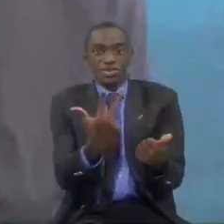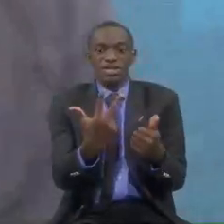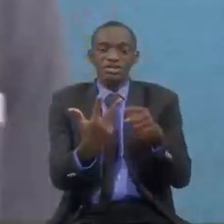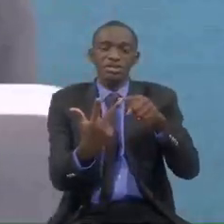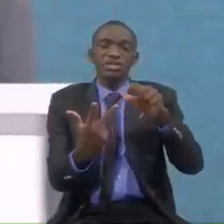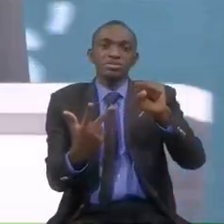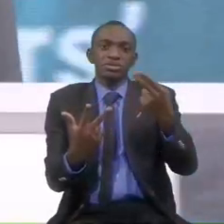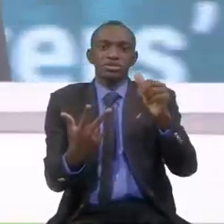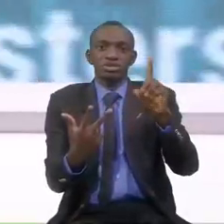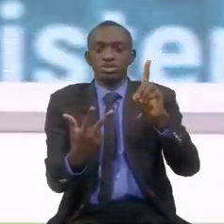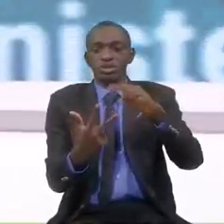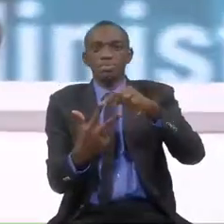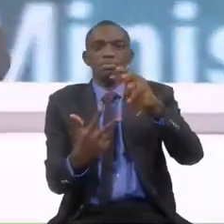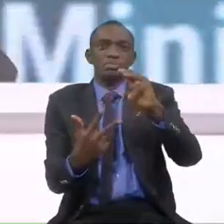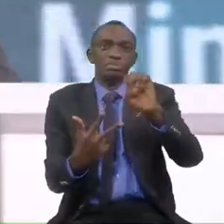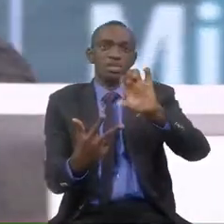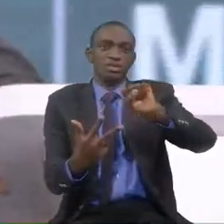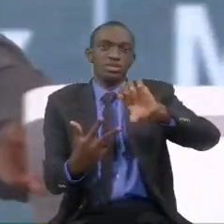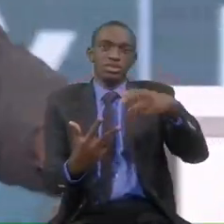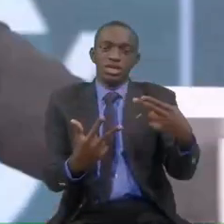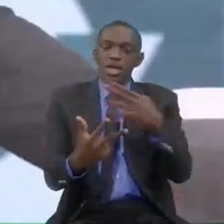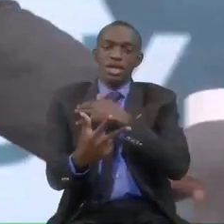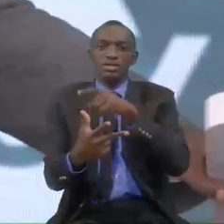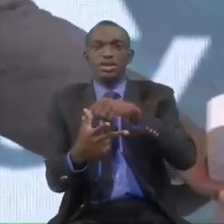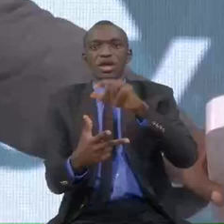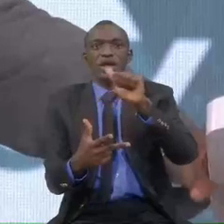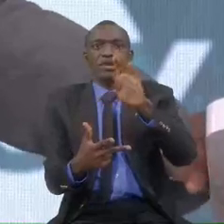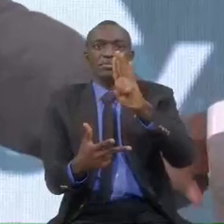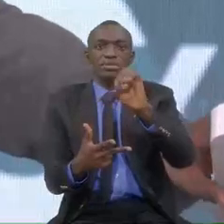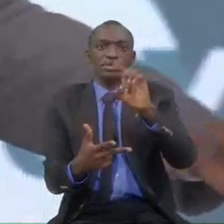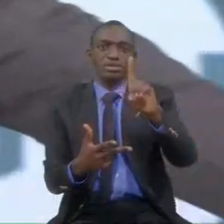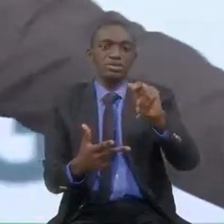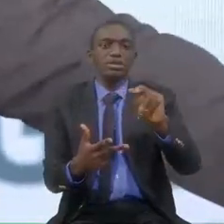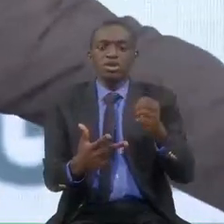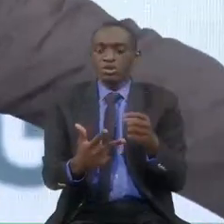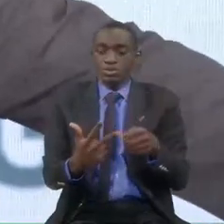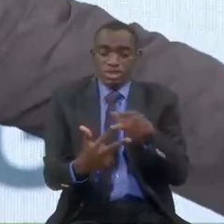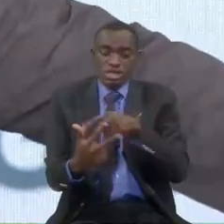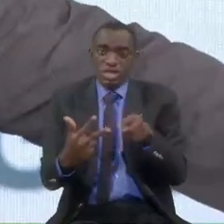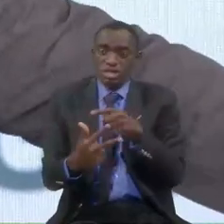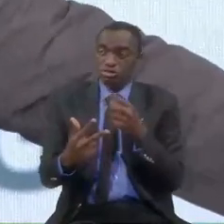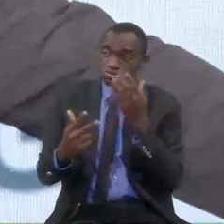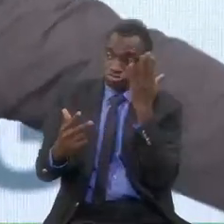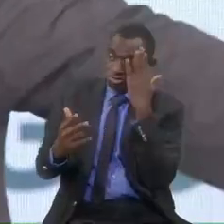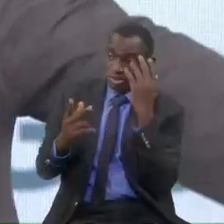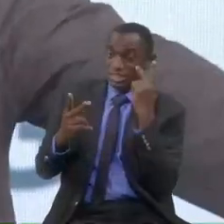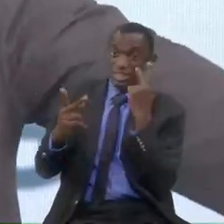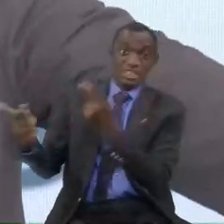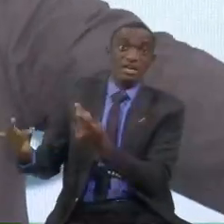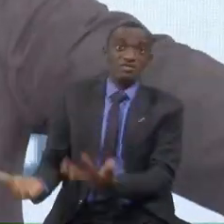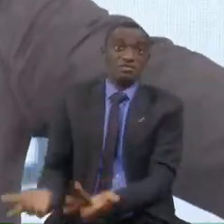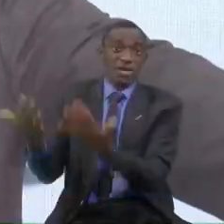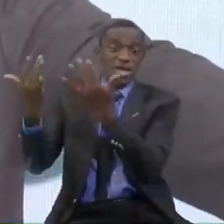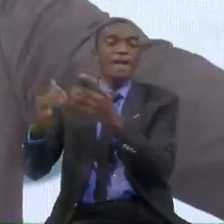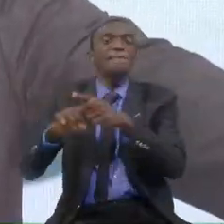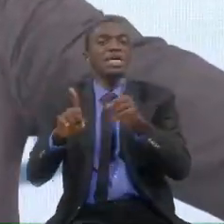comment auraient-ils su qu'ils feraient face à ce feu? Parce qu'ils ont lu la Bible. Si vous traversez les